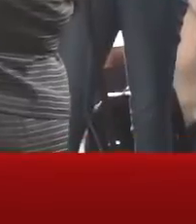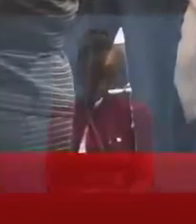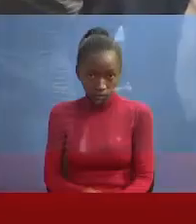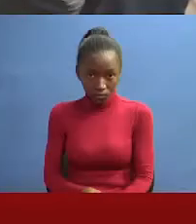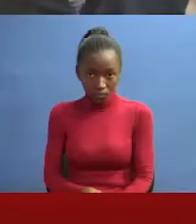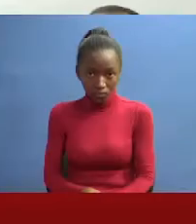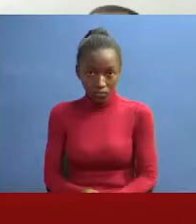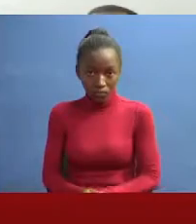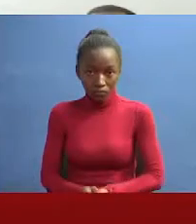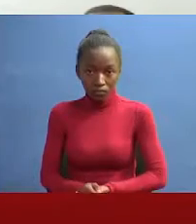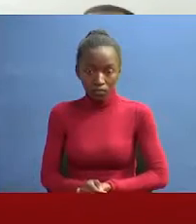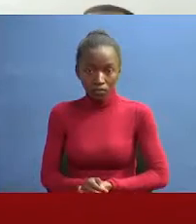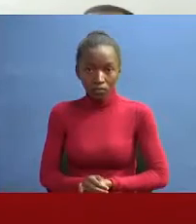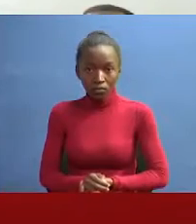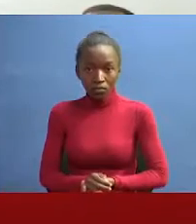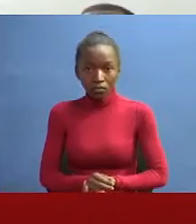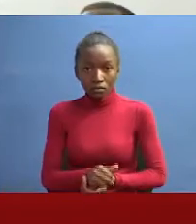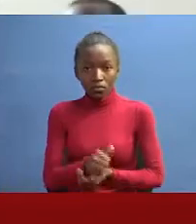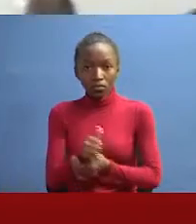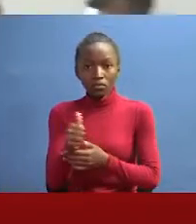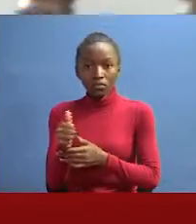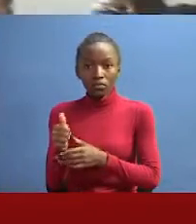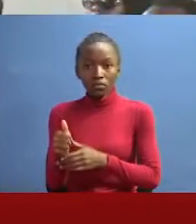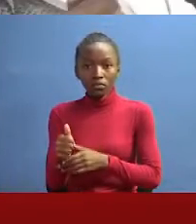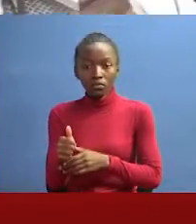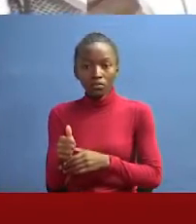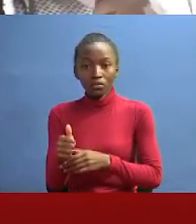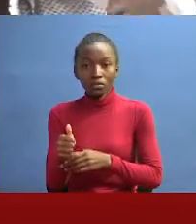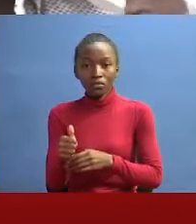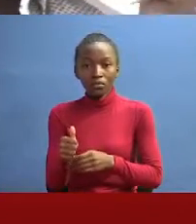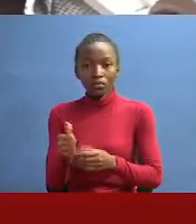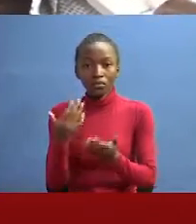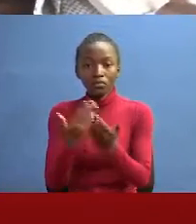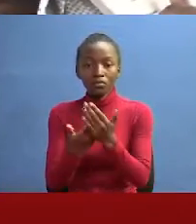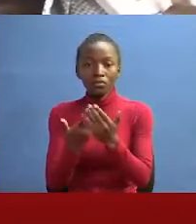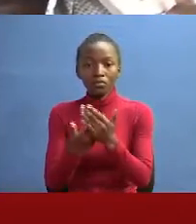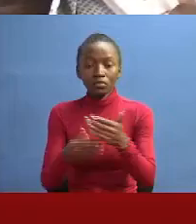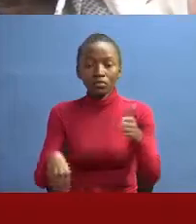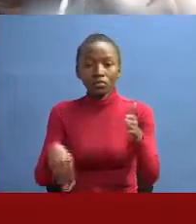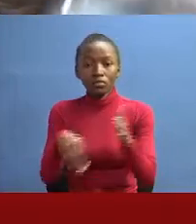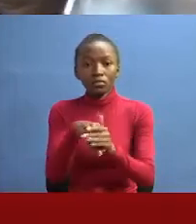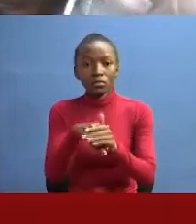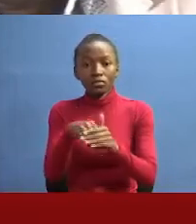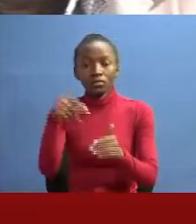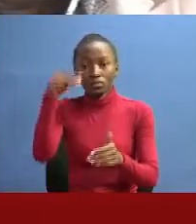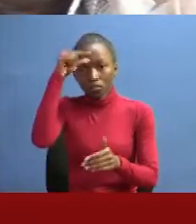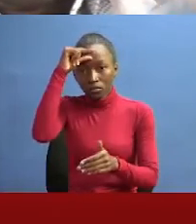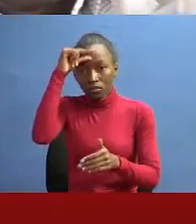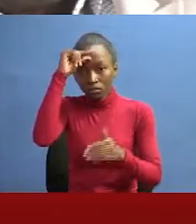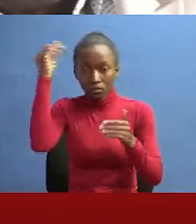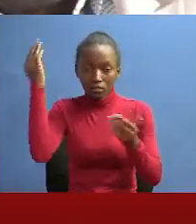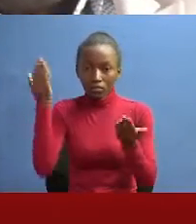Mswada mwingine wa kumtimua gavana Mwangaza mamlakani wawasilishwa katika bunge la Meru.